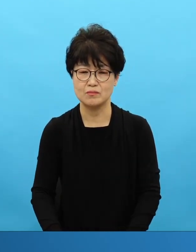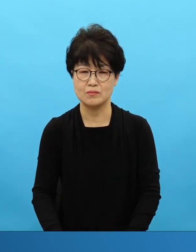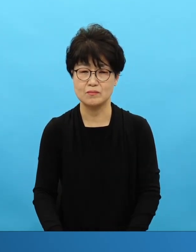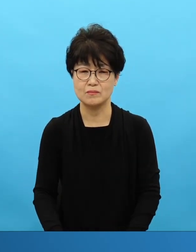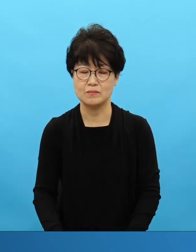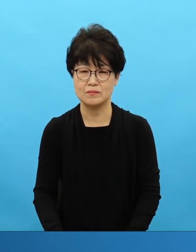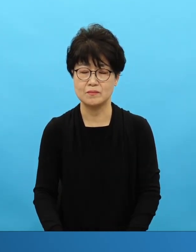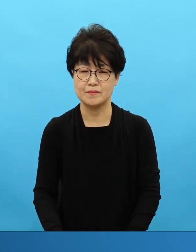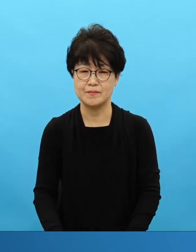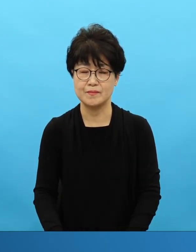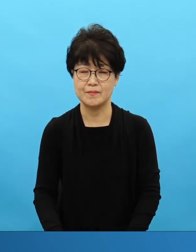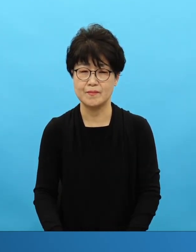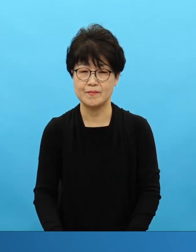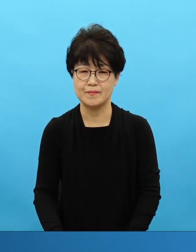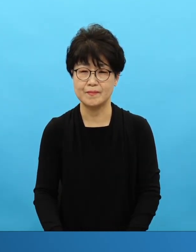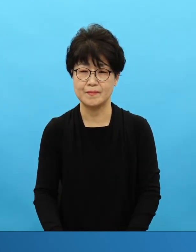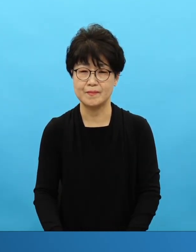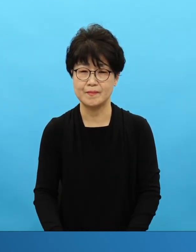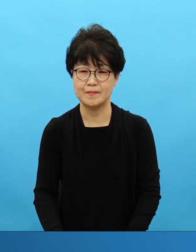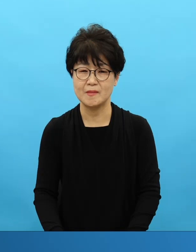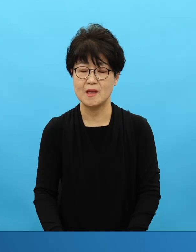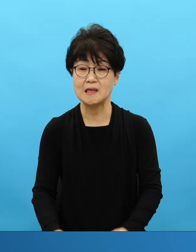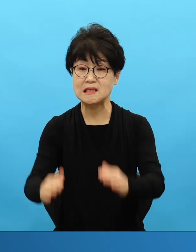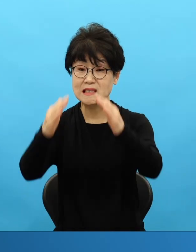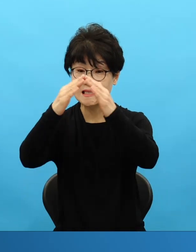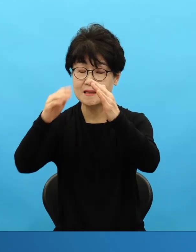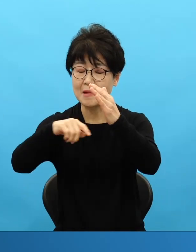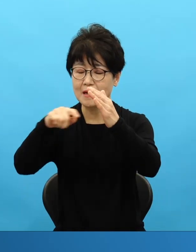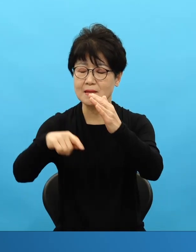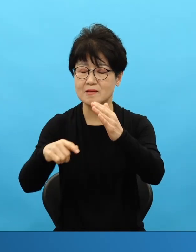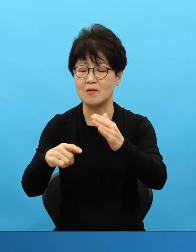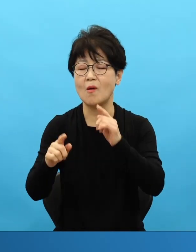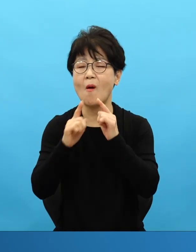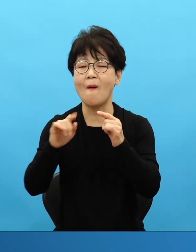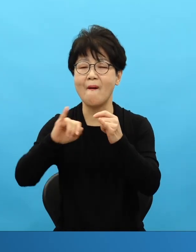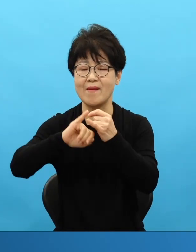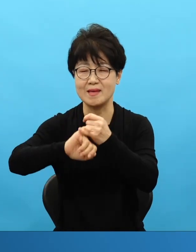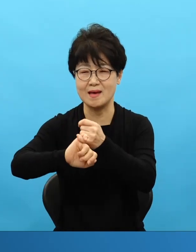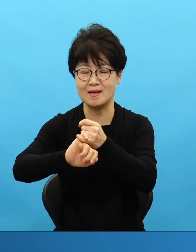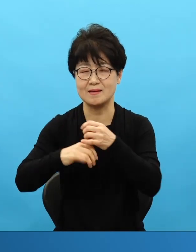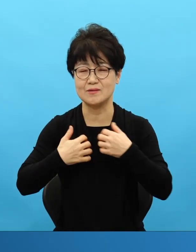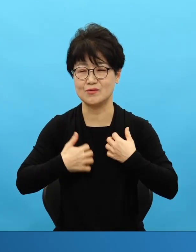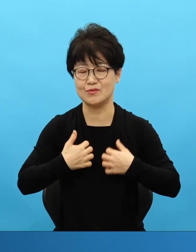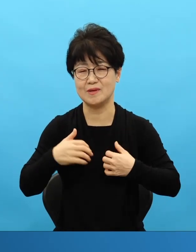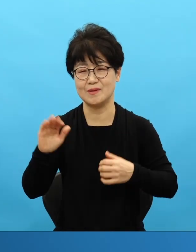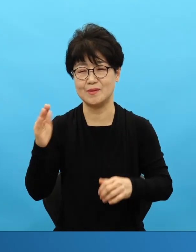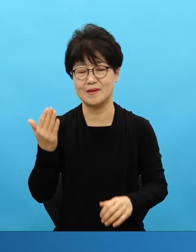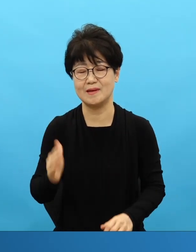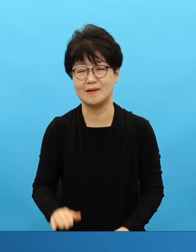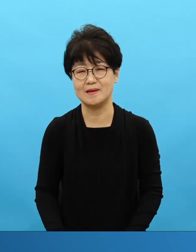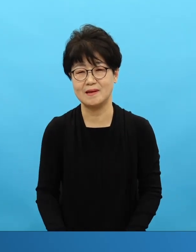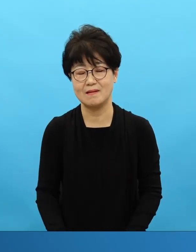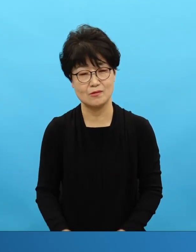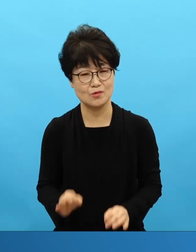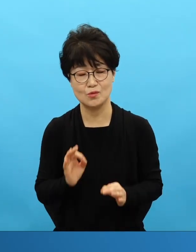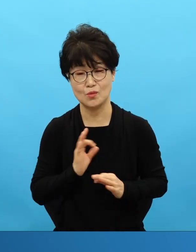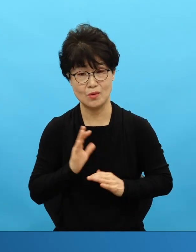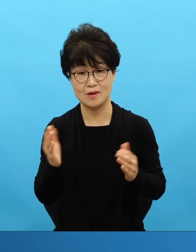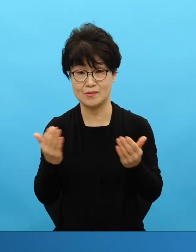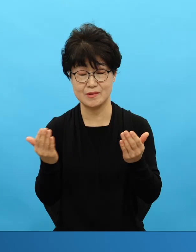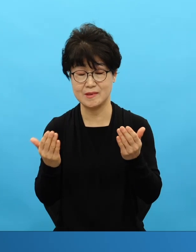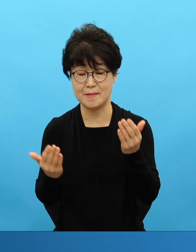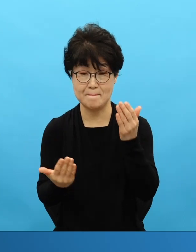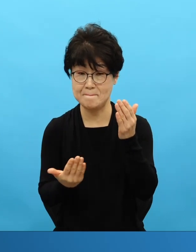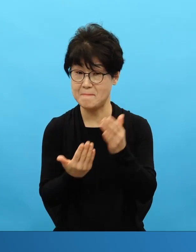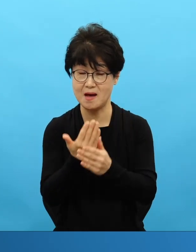that. 언약을 누린 겁니다. But that is where he enjoyed the covenant. 그러니 뭐 놀라운 일이 일어났잖아요. An amazing thing happened.